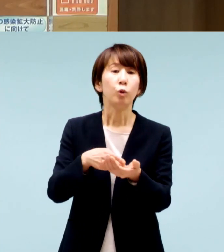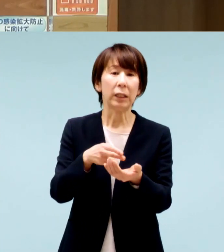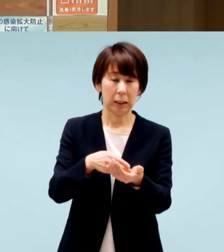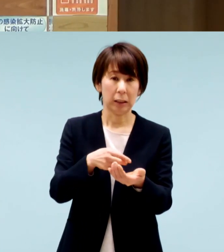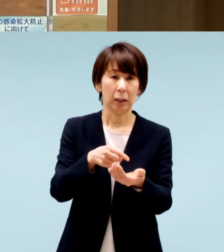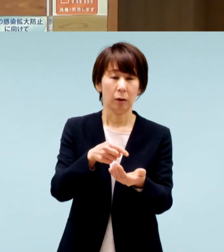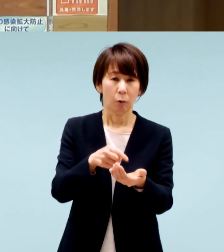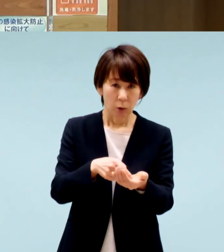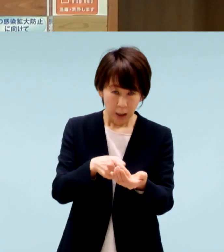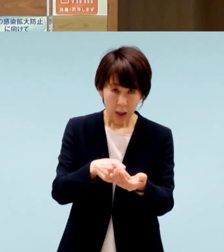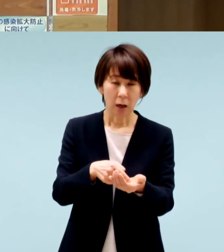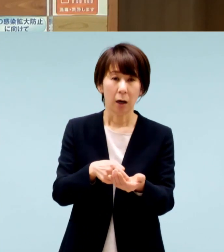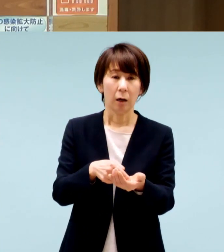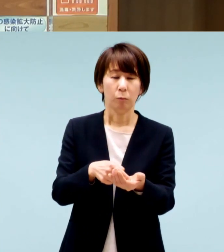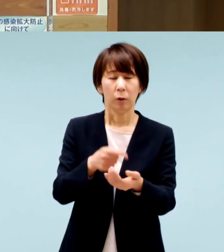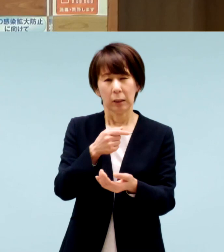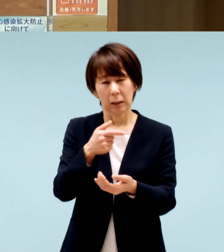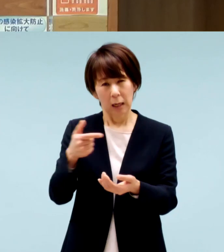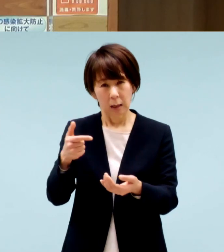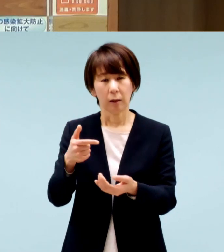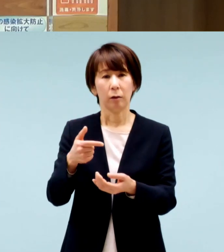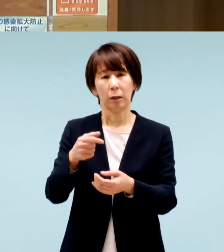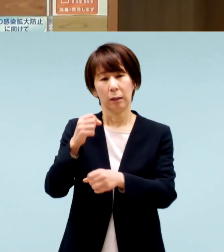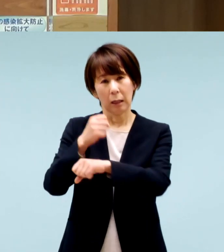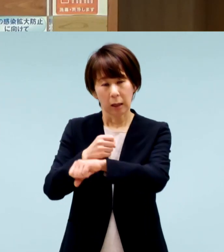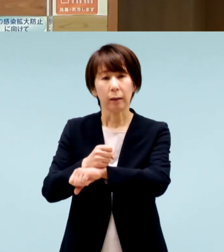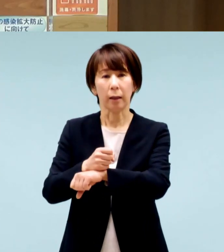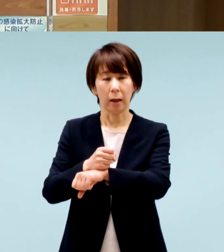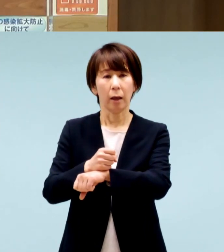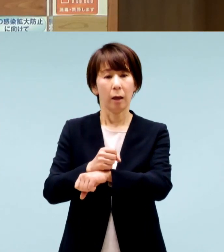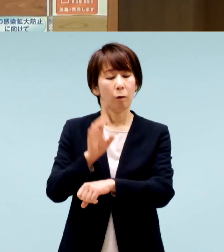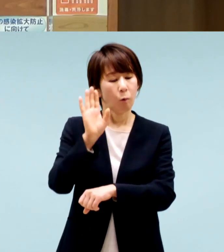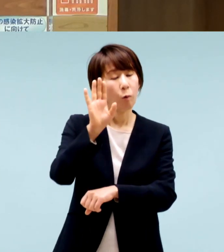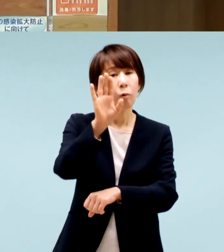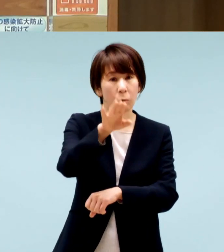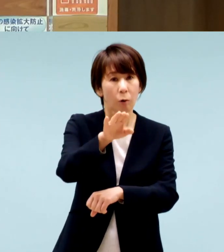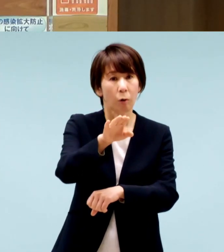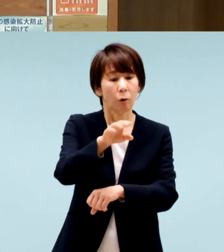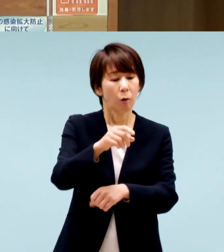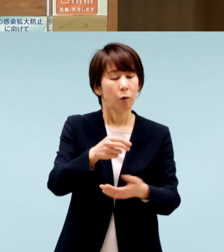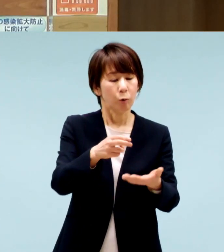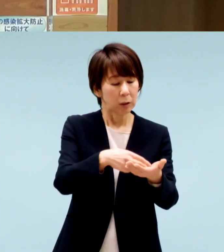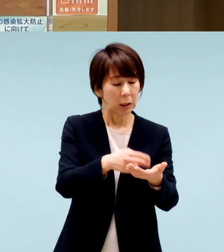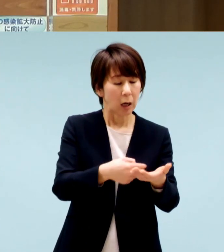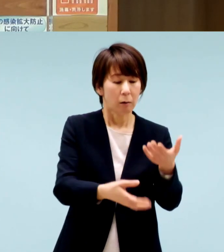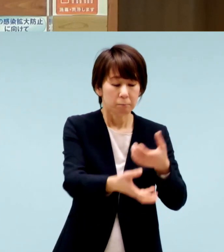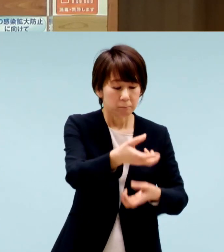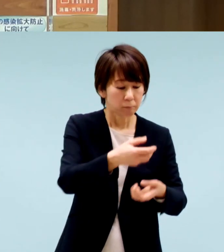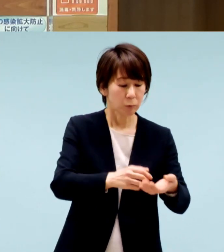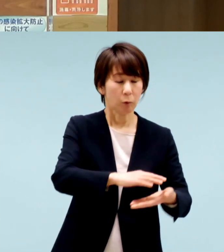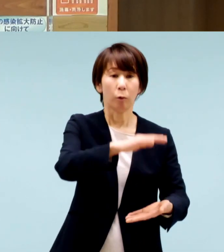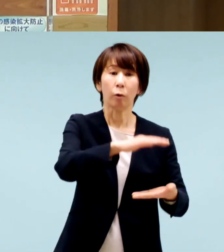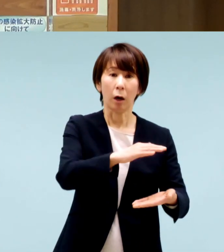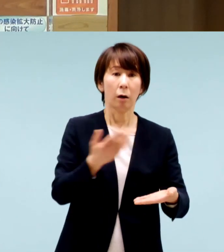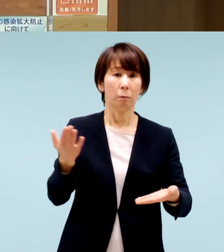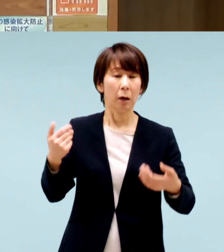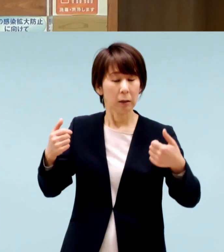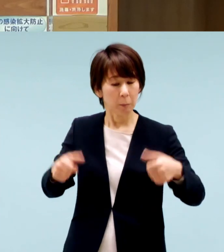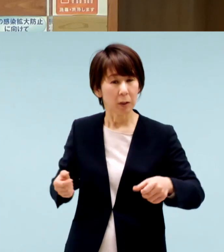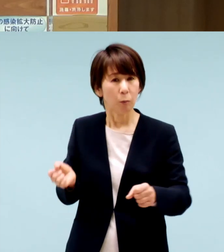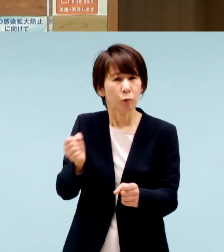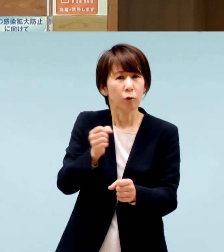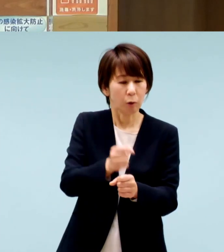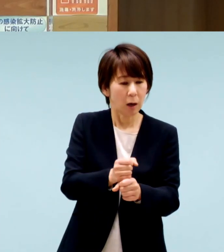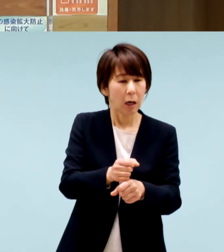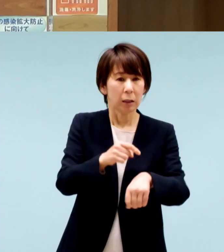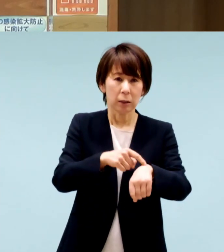この生産回復までやはり複数年かかるという状況もございますので、漁業経営に大きな影響が生じ